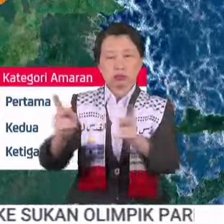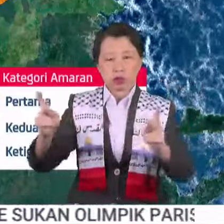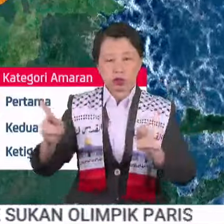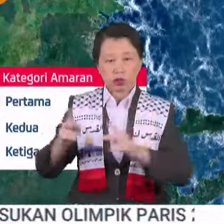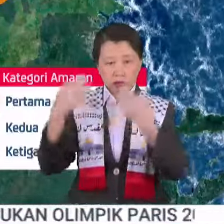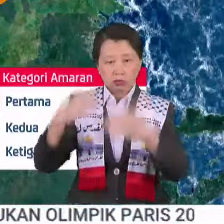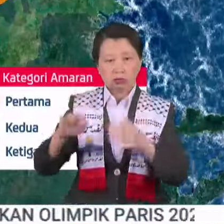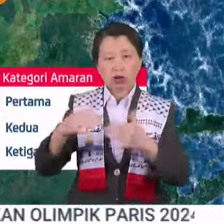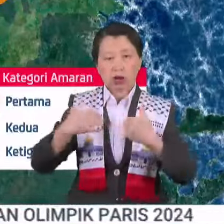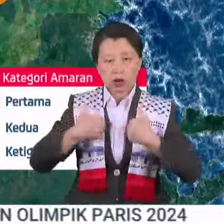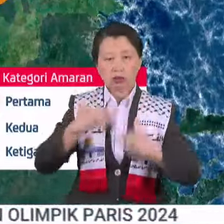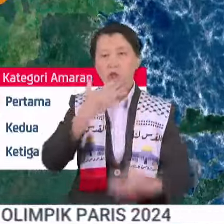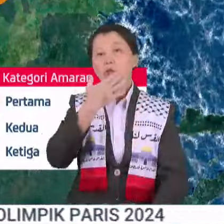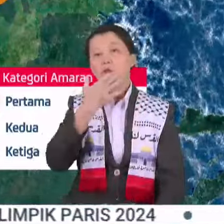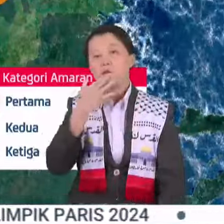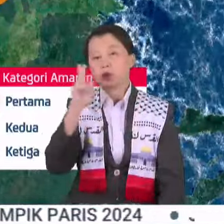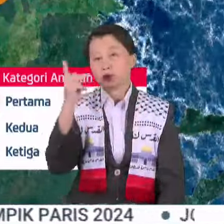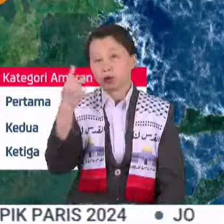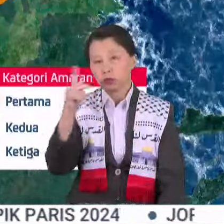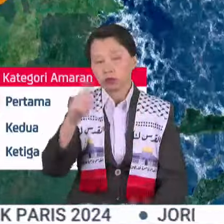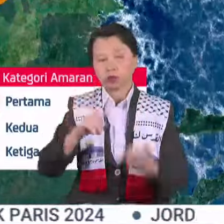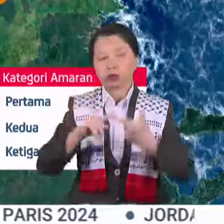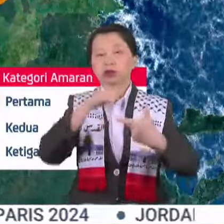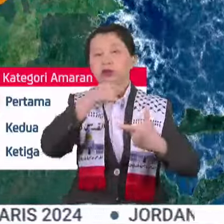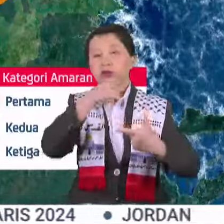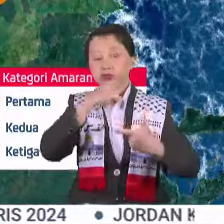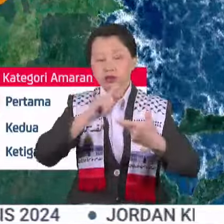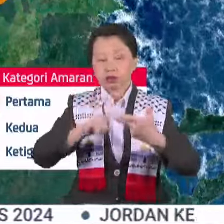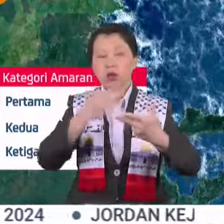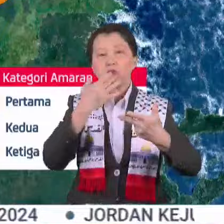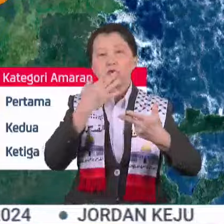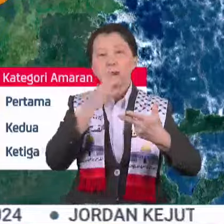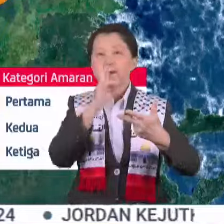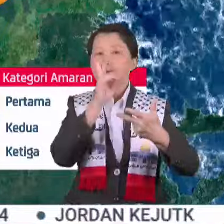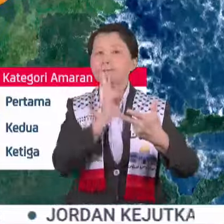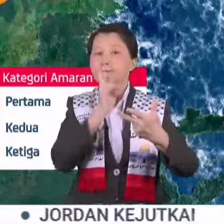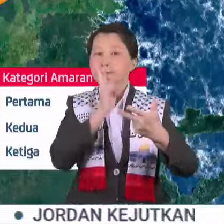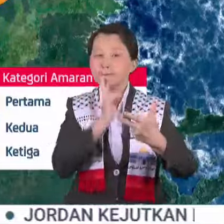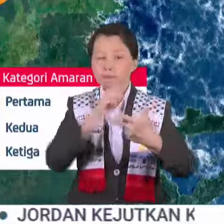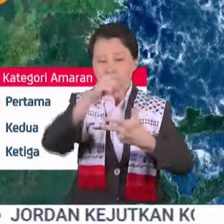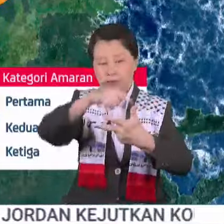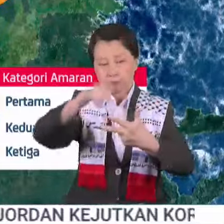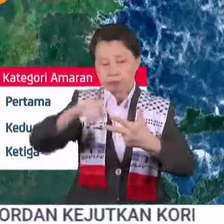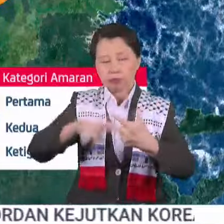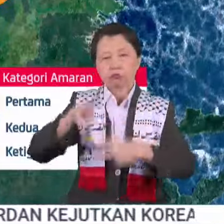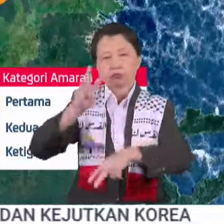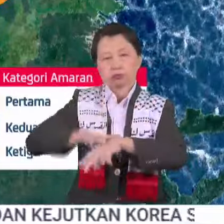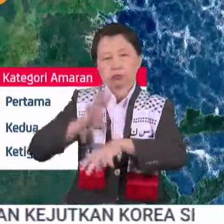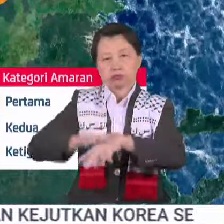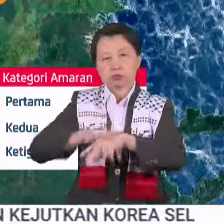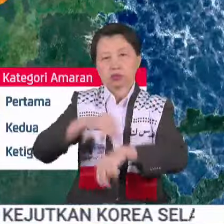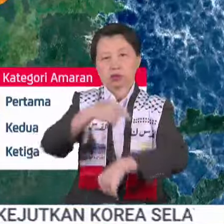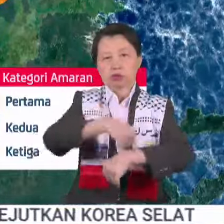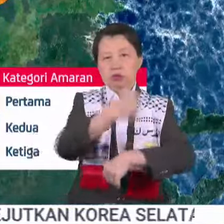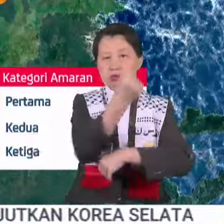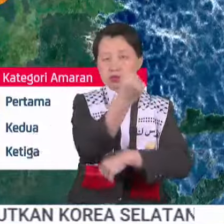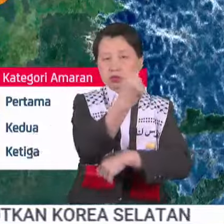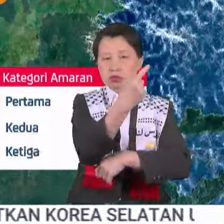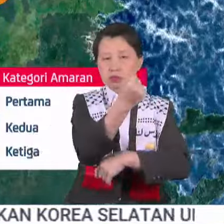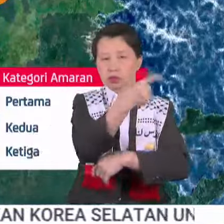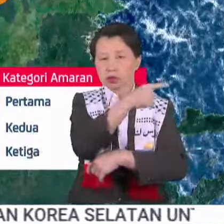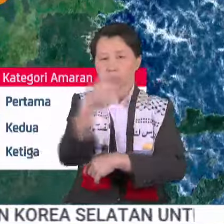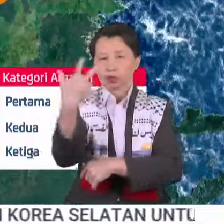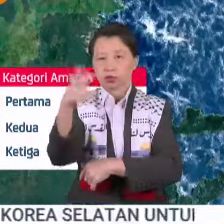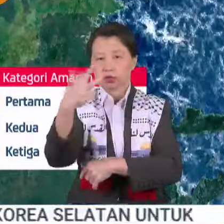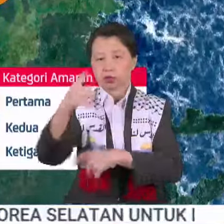yang telah ditandakan dengan warna kuning, jingga dan juga merah. Amaran ini bermula daripada 11 sehingga